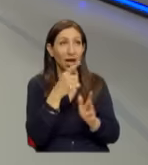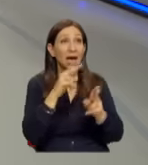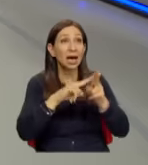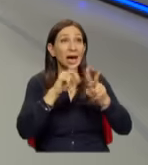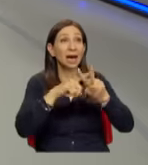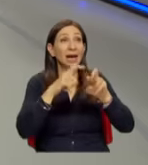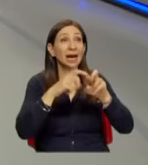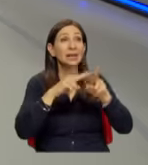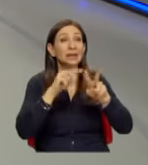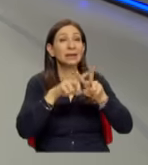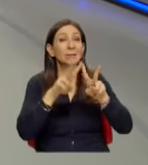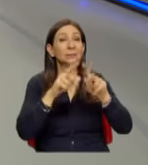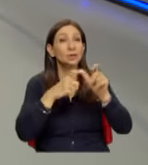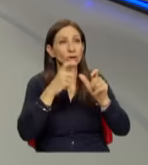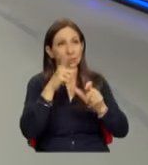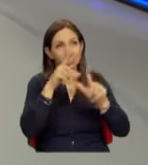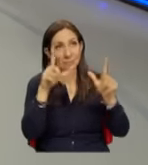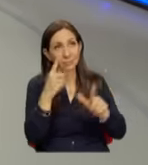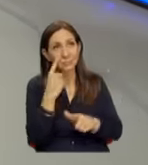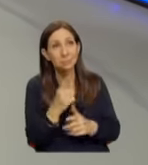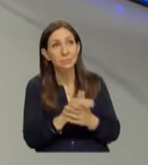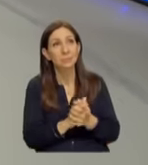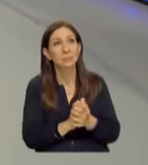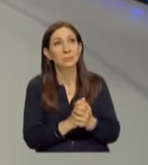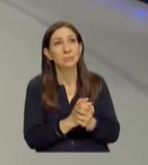Karkamış gelsin.